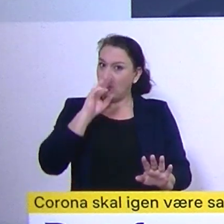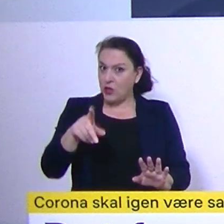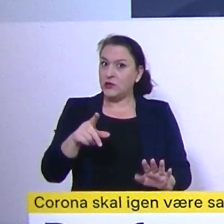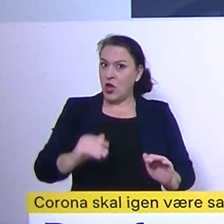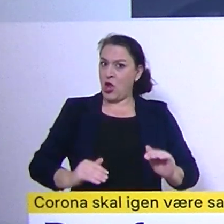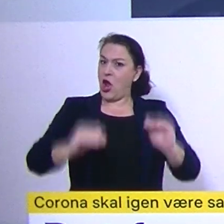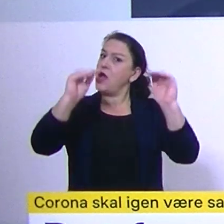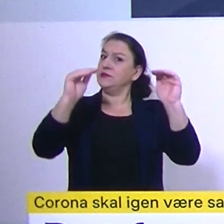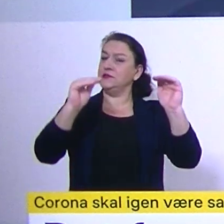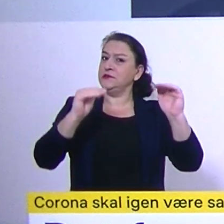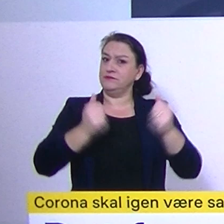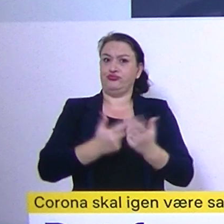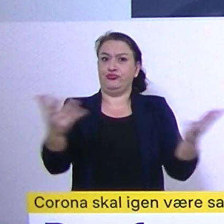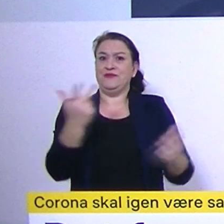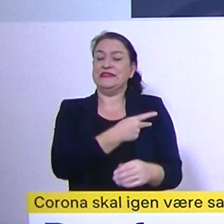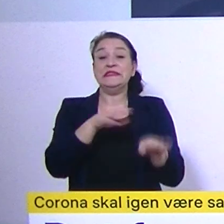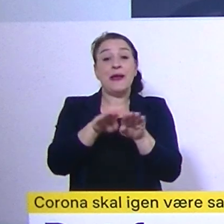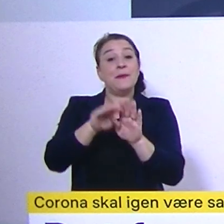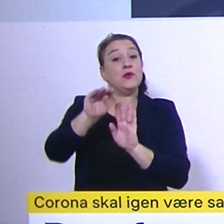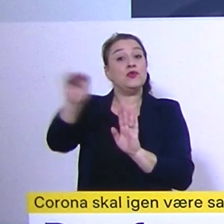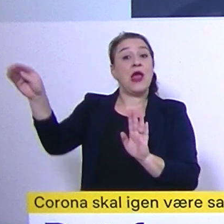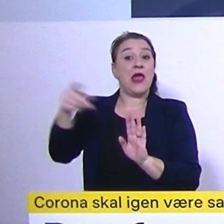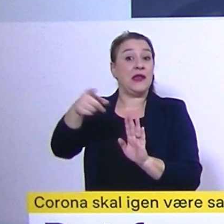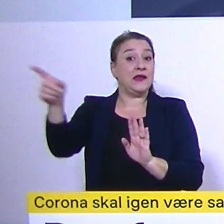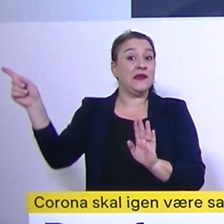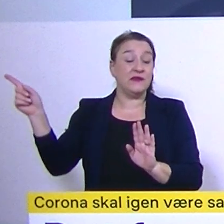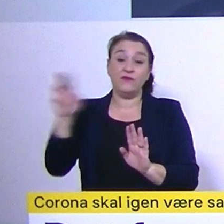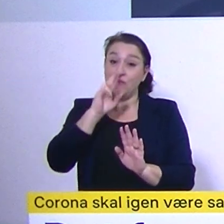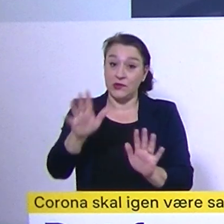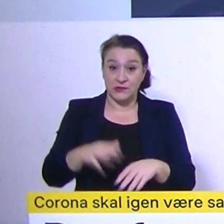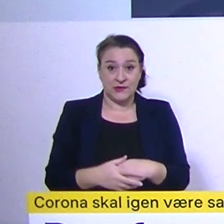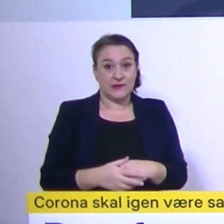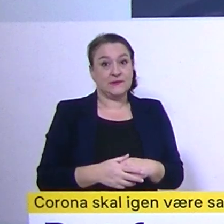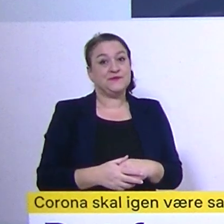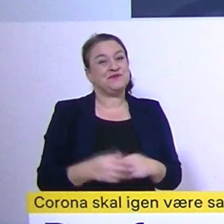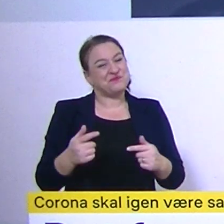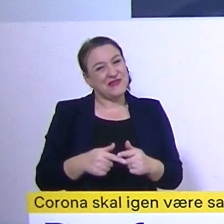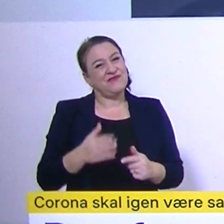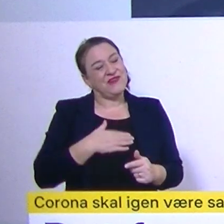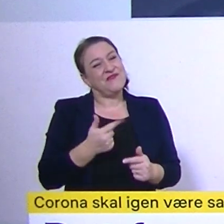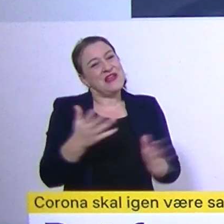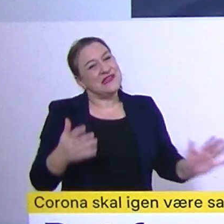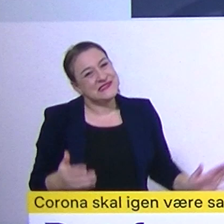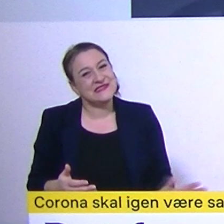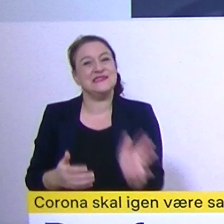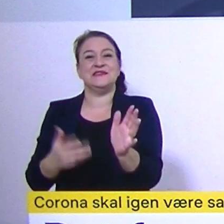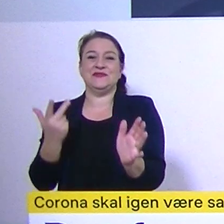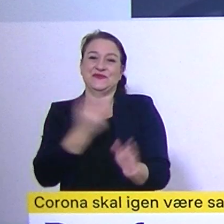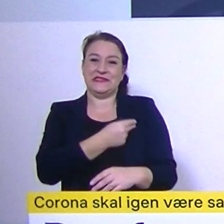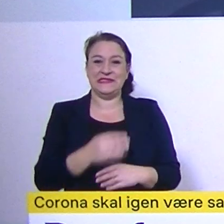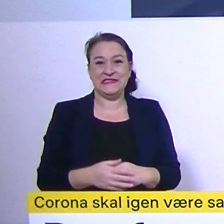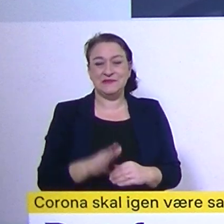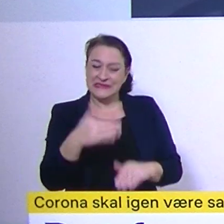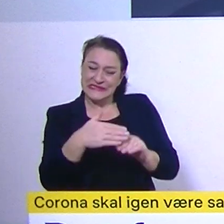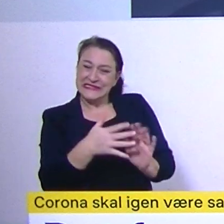sammenlignet med udlandet. Men det er ikke nok. Og vi har brug for at få flere med. Vi har brug for at få de sidste med